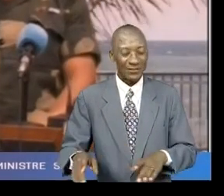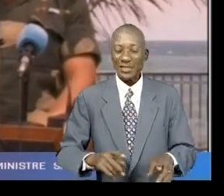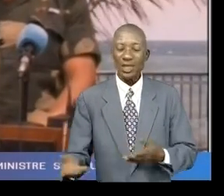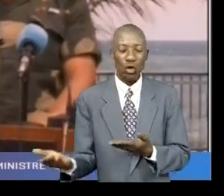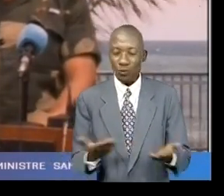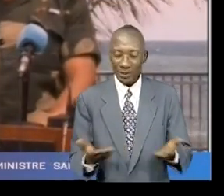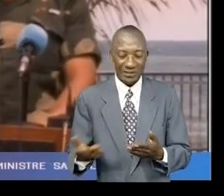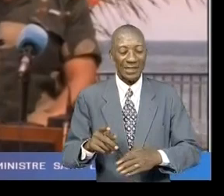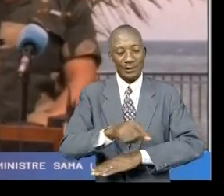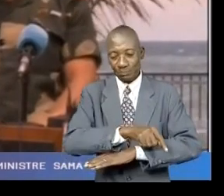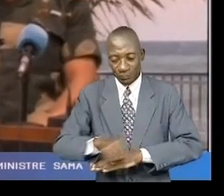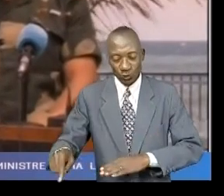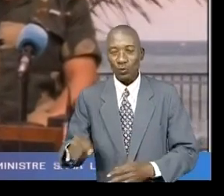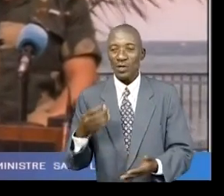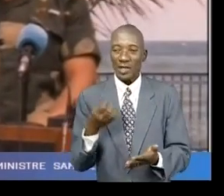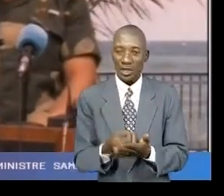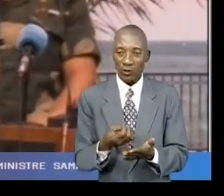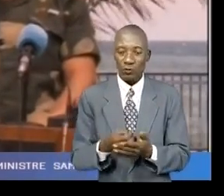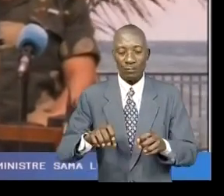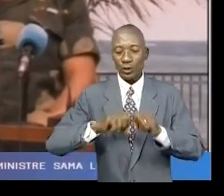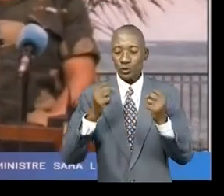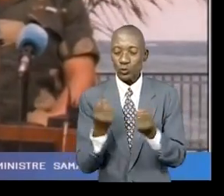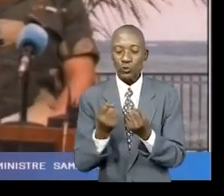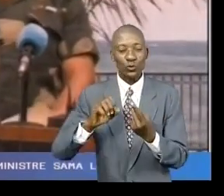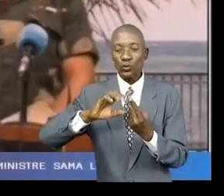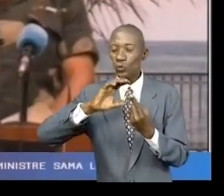commerciales, économiques et socio-culturelles.